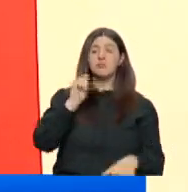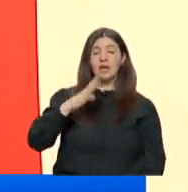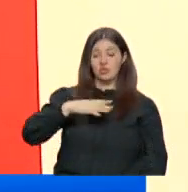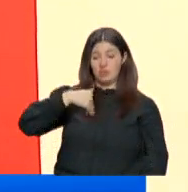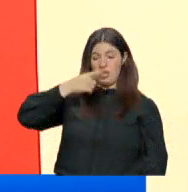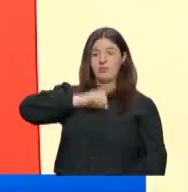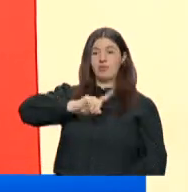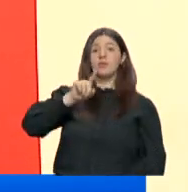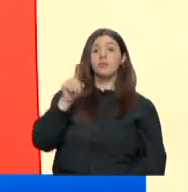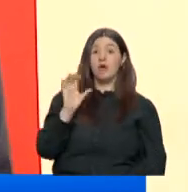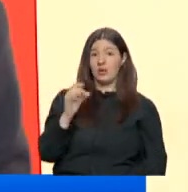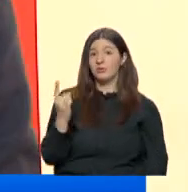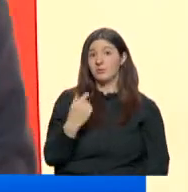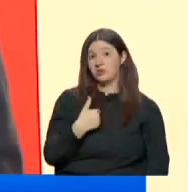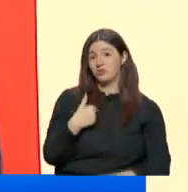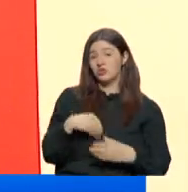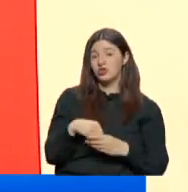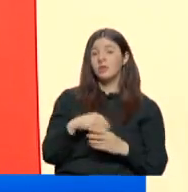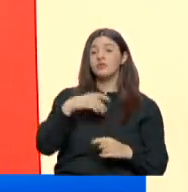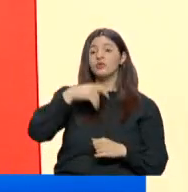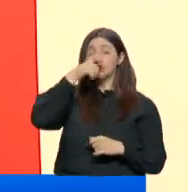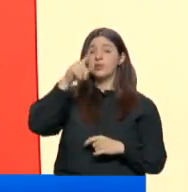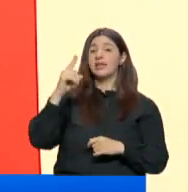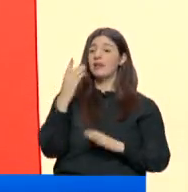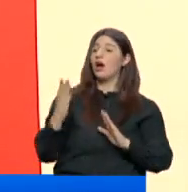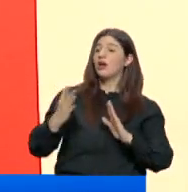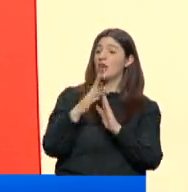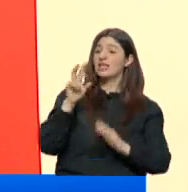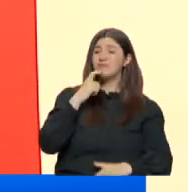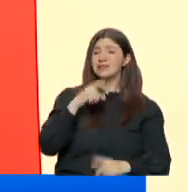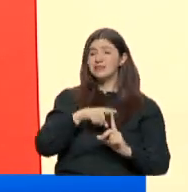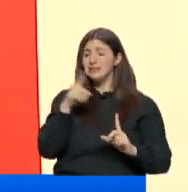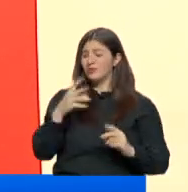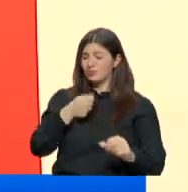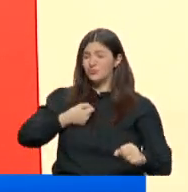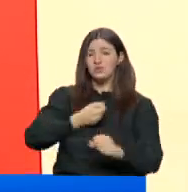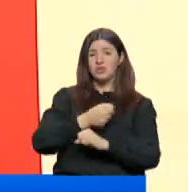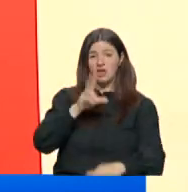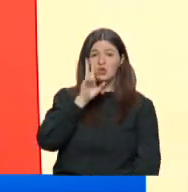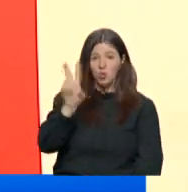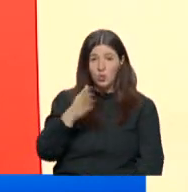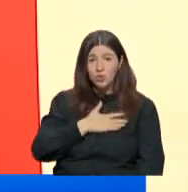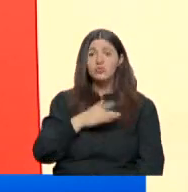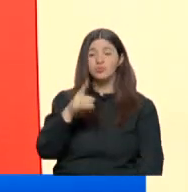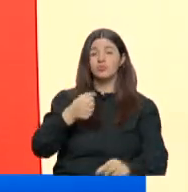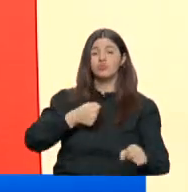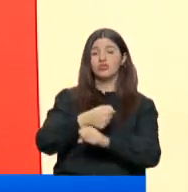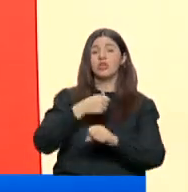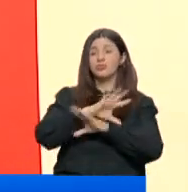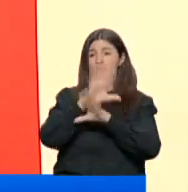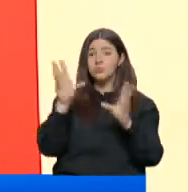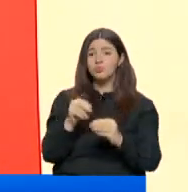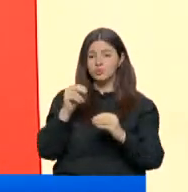Bu önemli bir referanstır bizim için. Biz Türkiye'de bu iktidara karşı 20 yıldır süren mücadeleyi görüyoruz. Bu mücadelenin